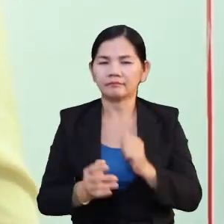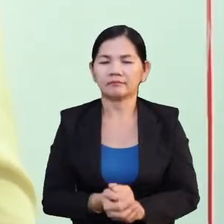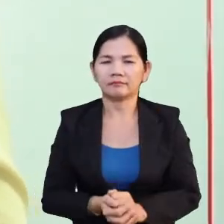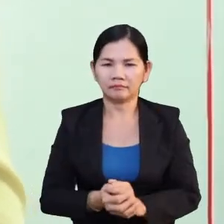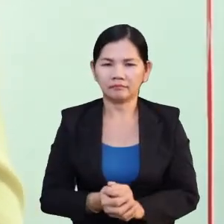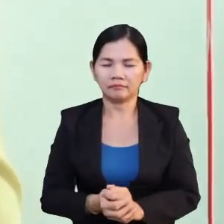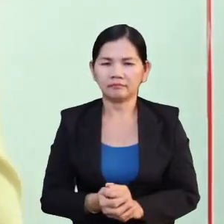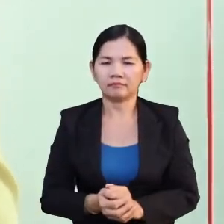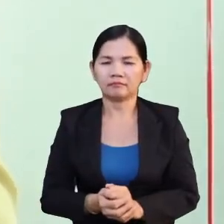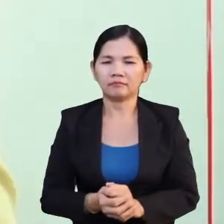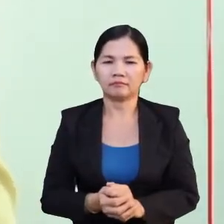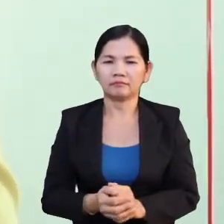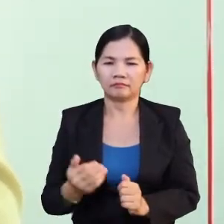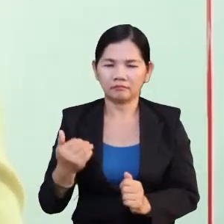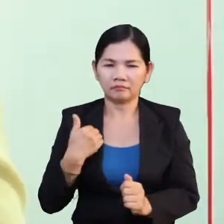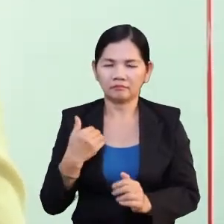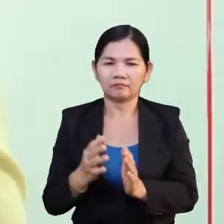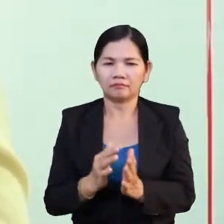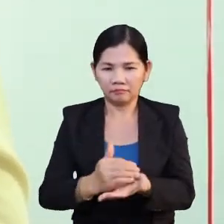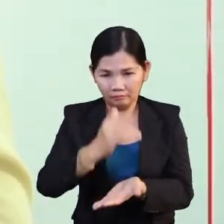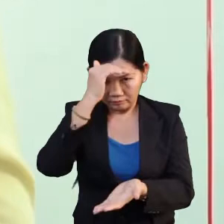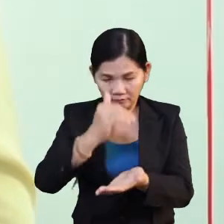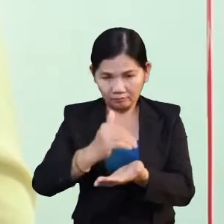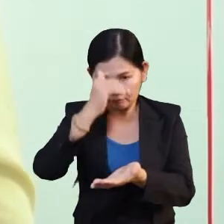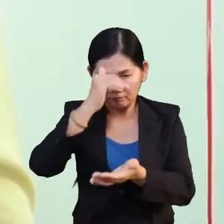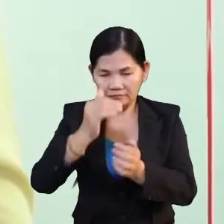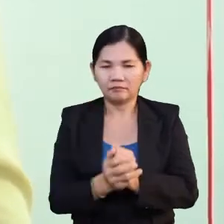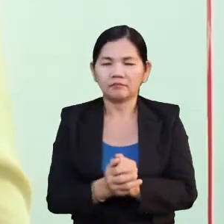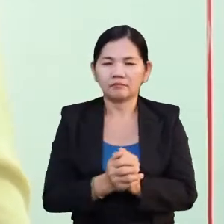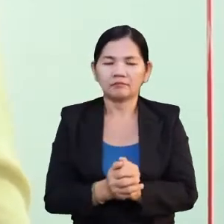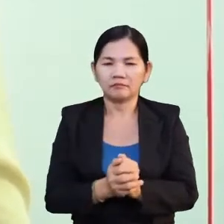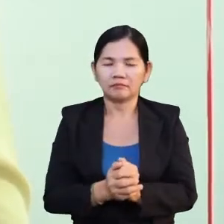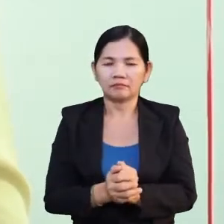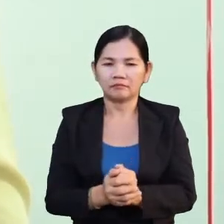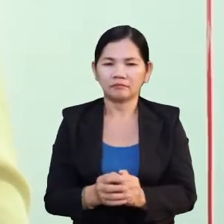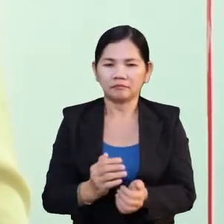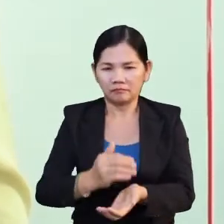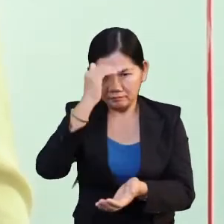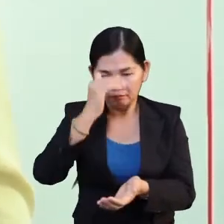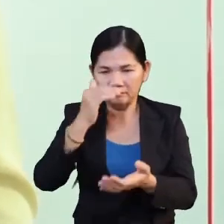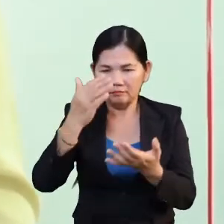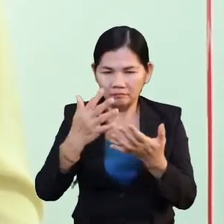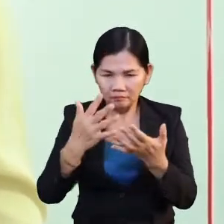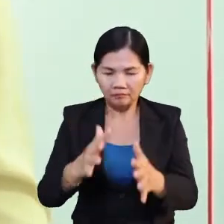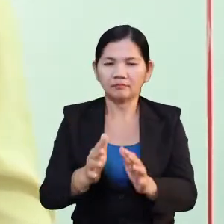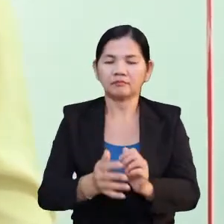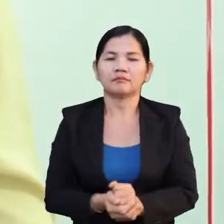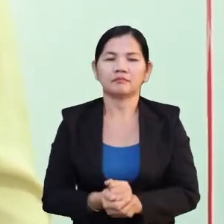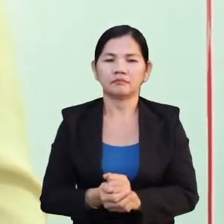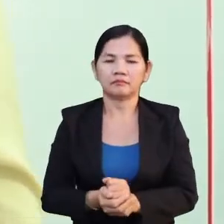ចាគឺជាសិស្សចាញោមកូនឃើញរូបអ្វីទៀតក្រៅពីឃើញសិស្សទាំងអស់ហ្នឹងកូន